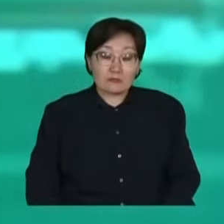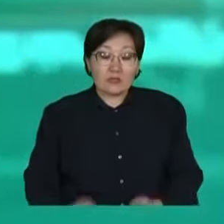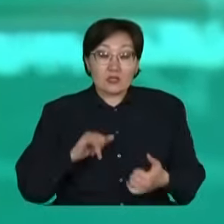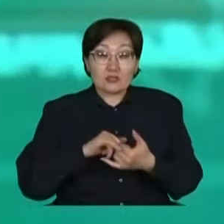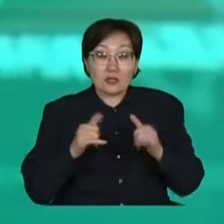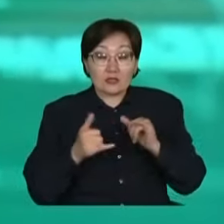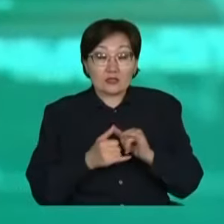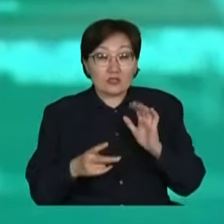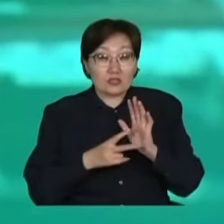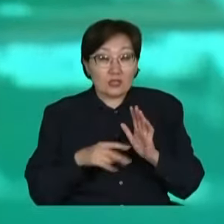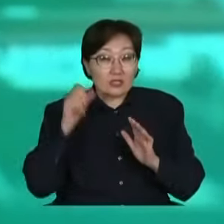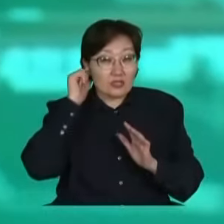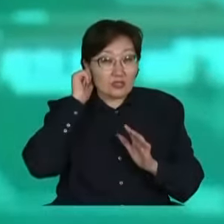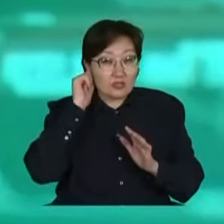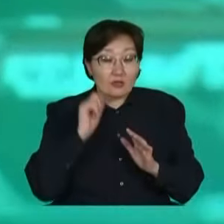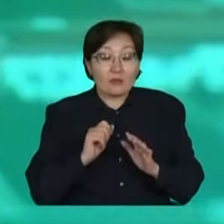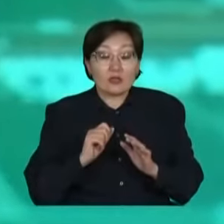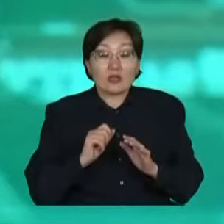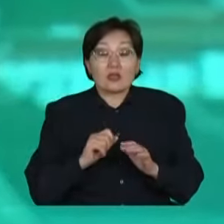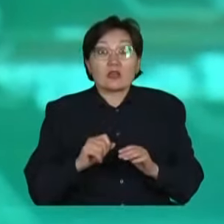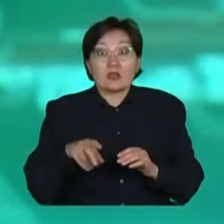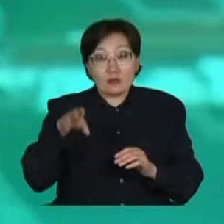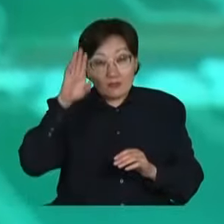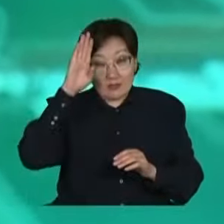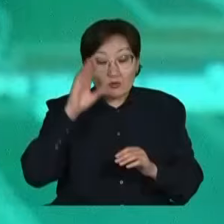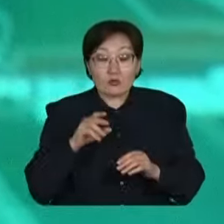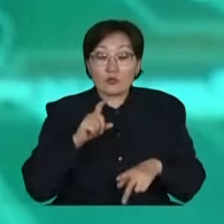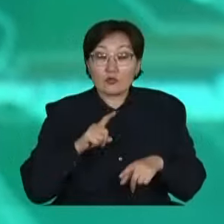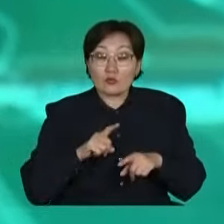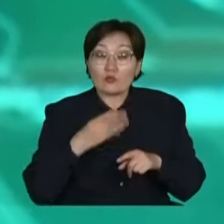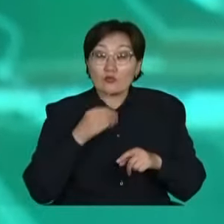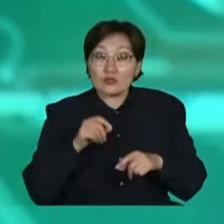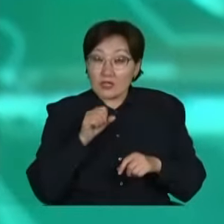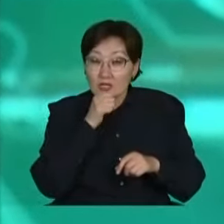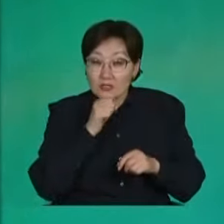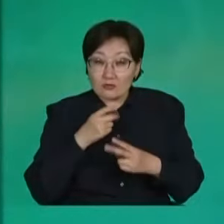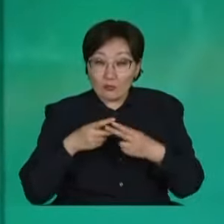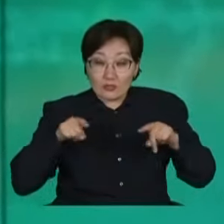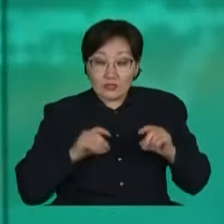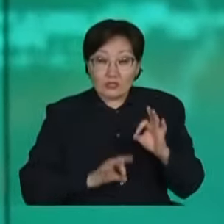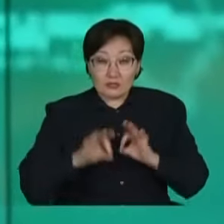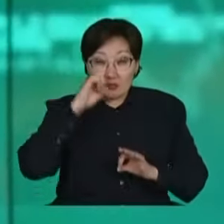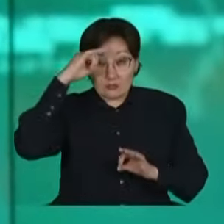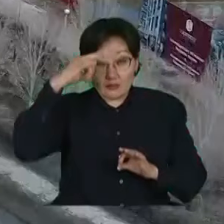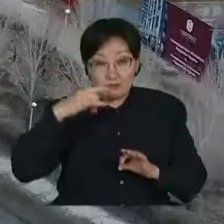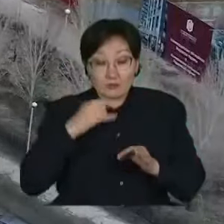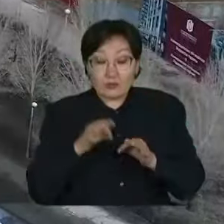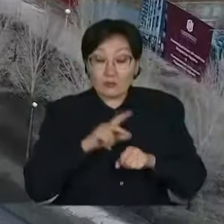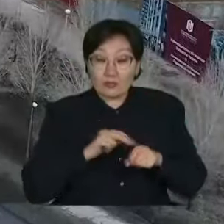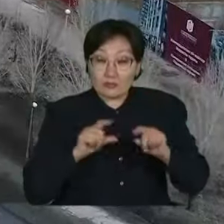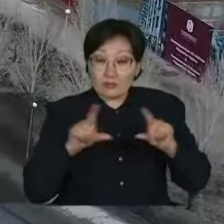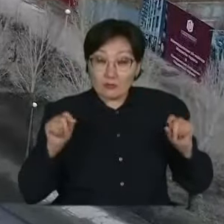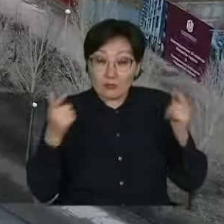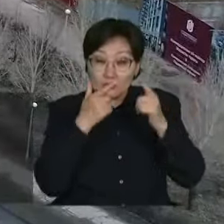Өскеменде 7 жастағы немересін өлтірді деген күдікпен туған атасы қамауға алынды. Бұл туралы Шығыс Қазақстан облысының полиция департаменті